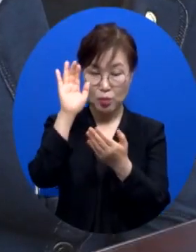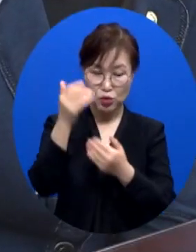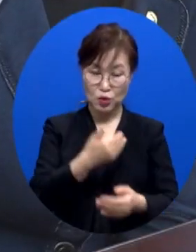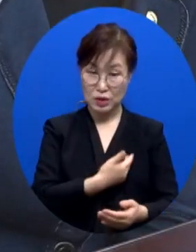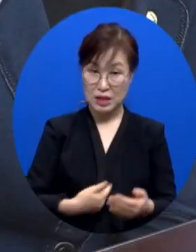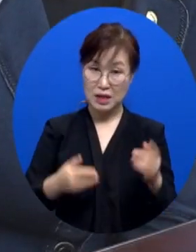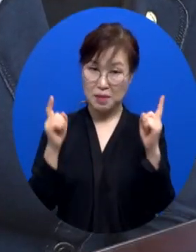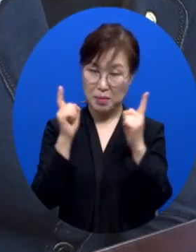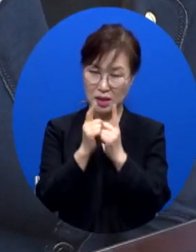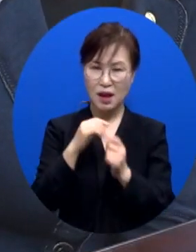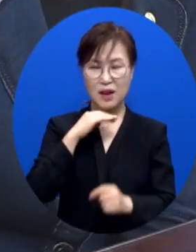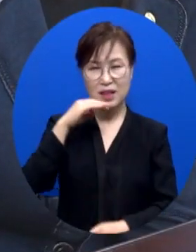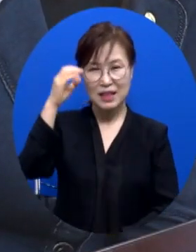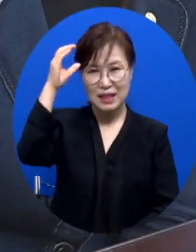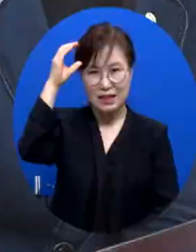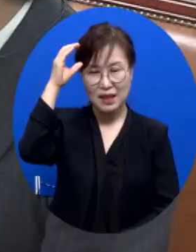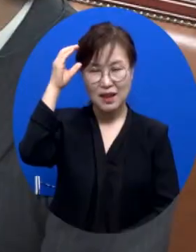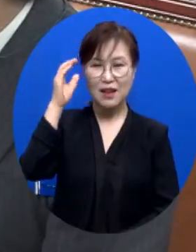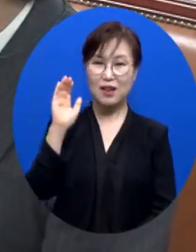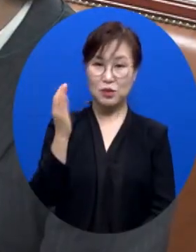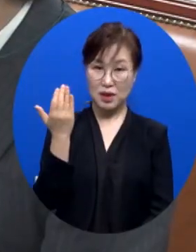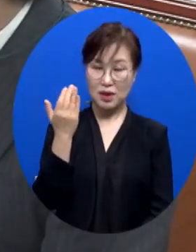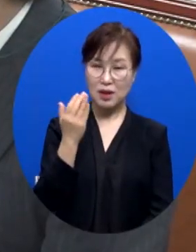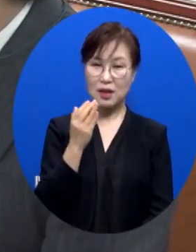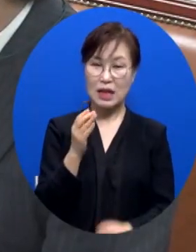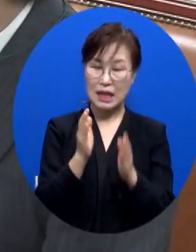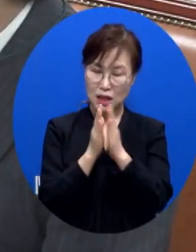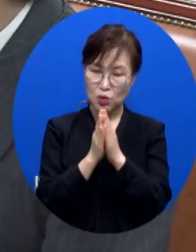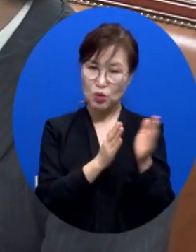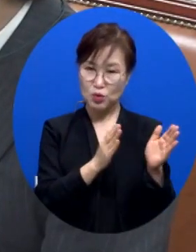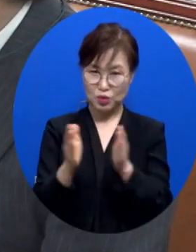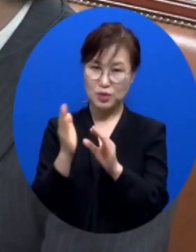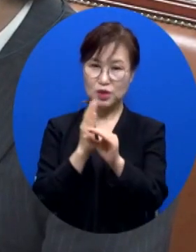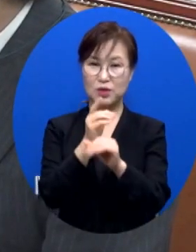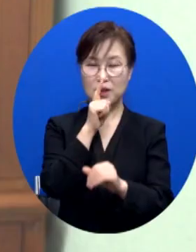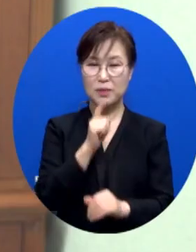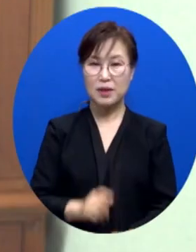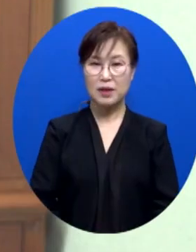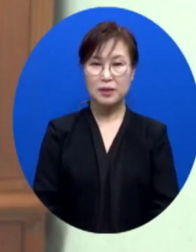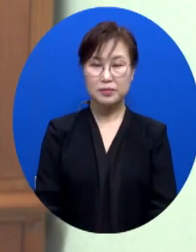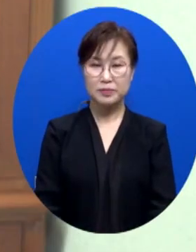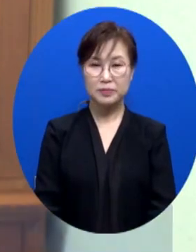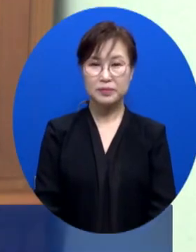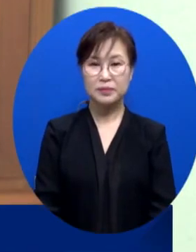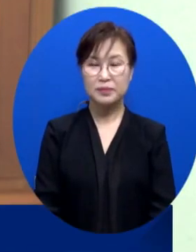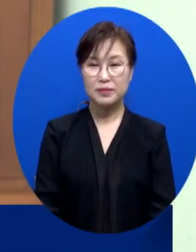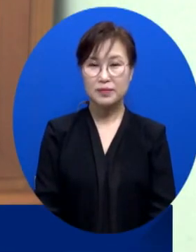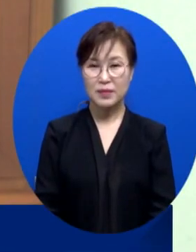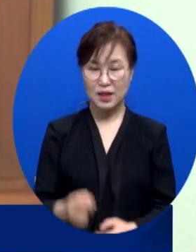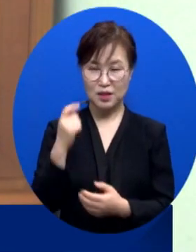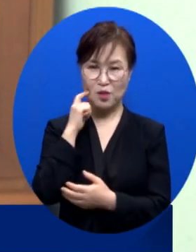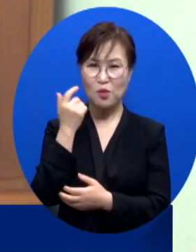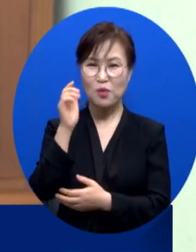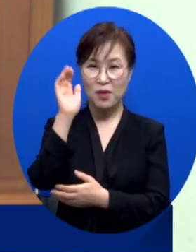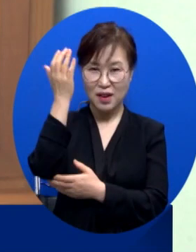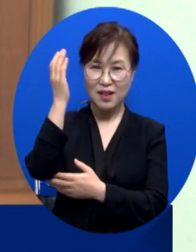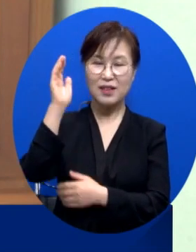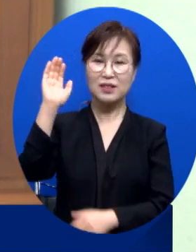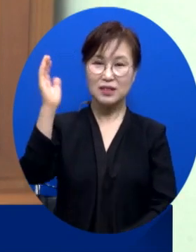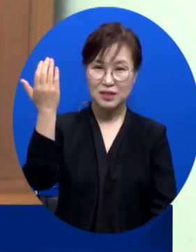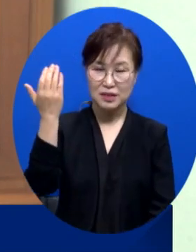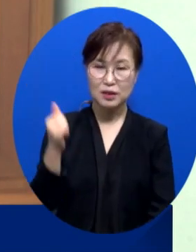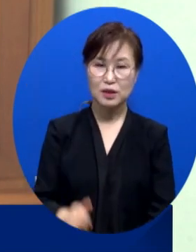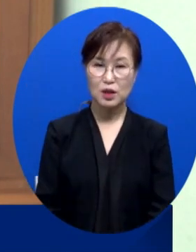생각에 기대감과 설렘을 느낀다며 기도로 준비하겠다고 밝혔습니다. 사람은 굉장히 영광으로 생각하고 있고요.